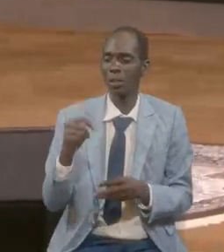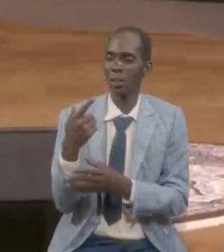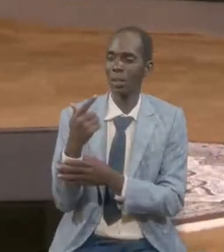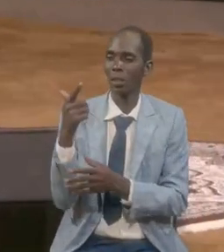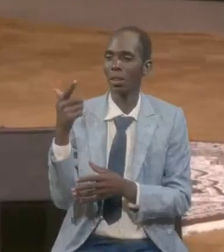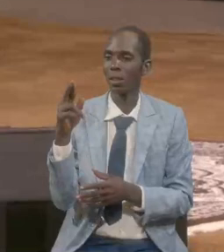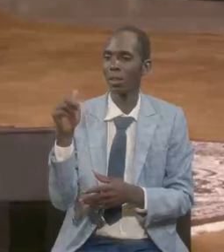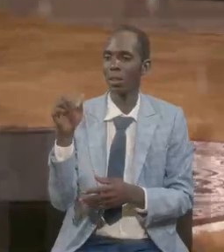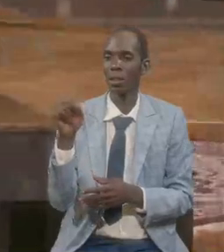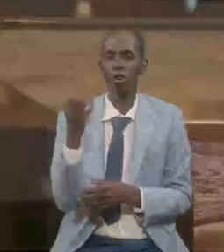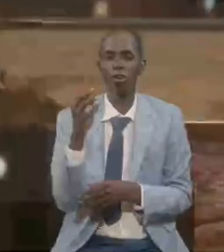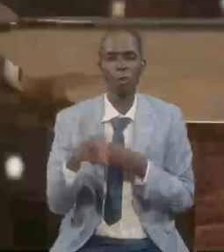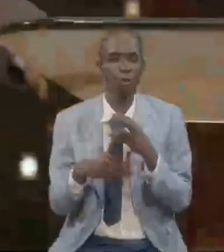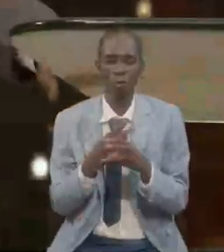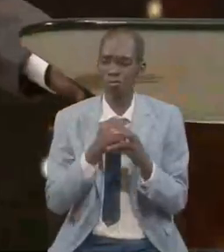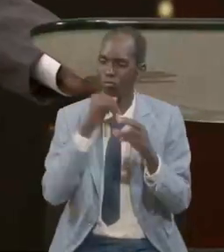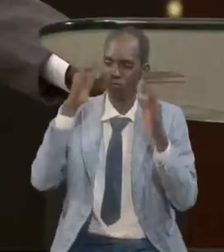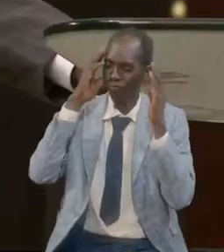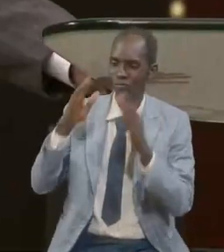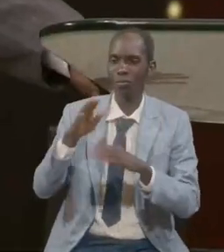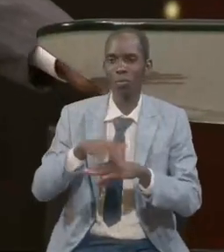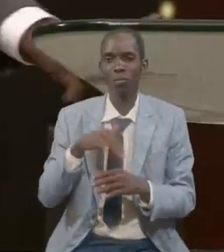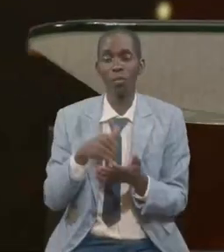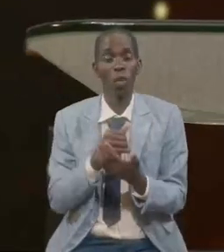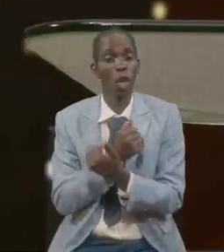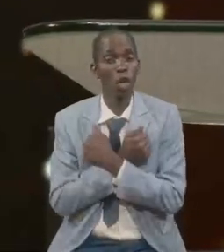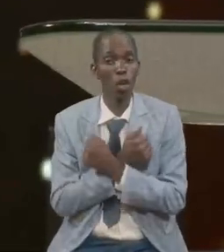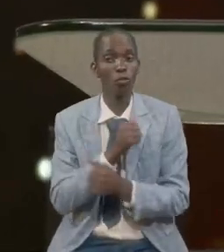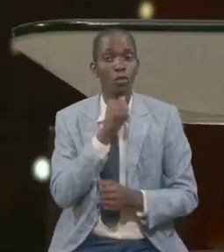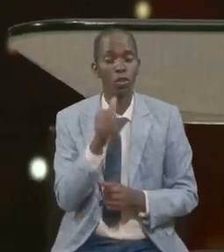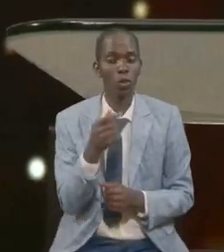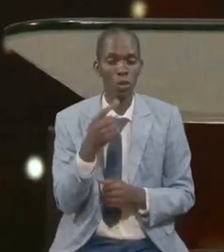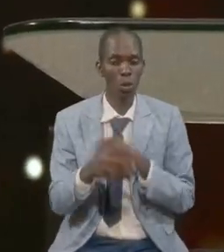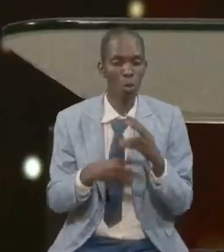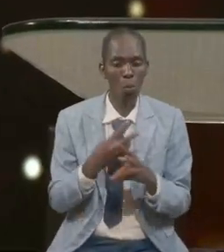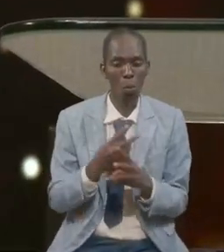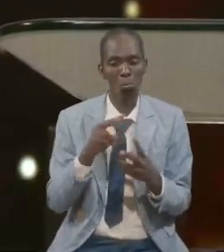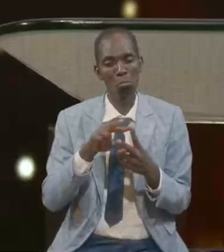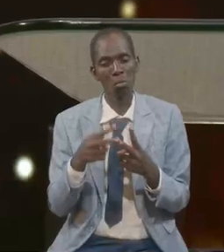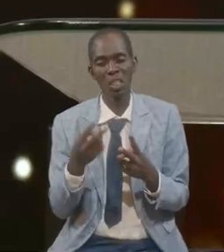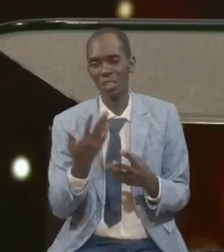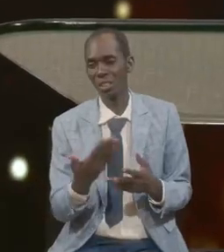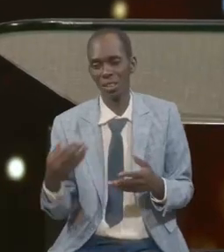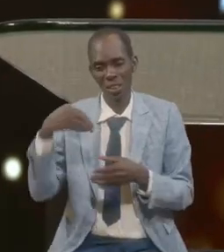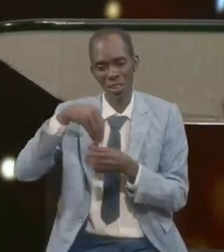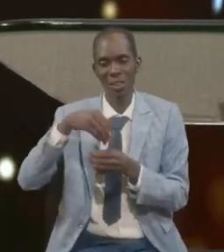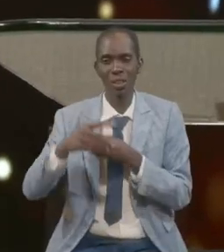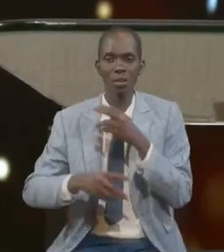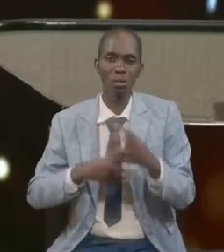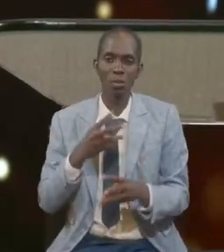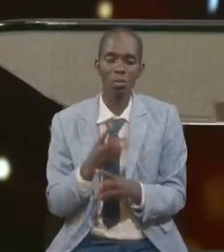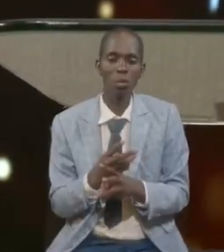l'herbe du monde. N'aimez point le monde, ni les choses qui sont dans le monde. Si